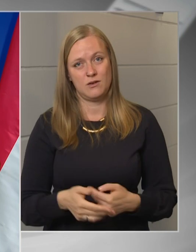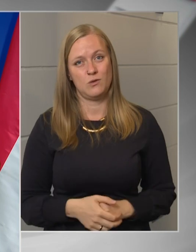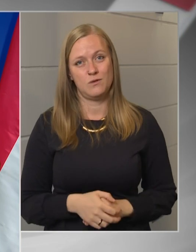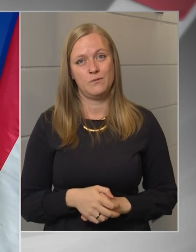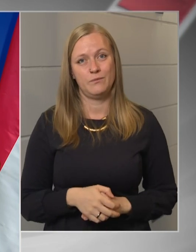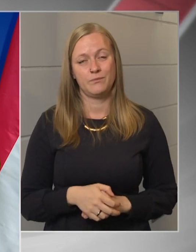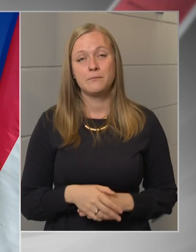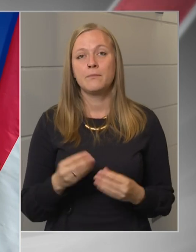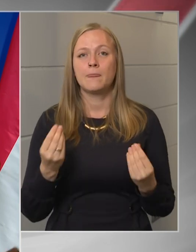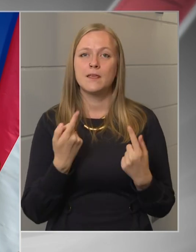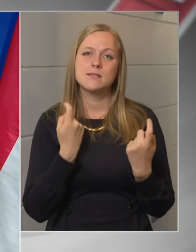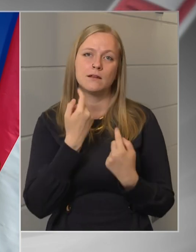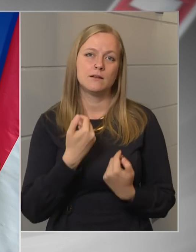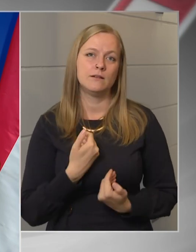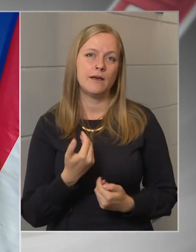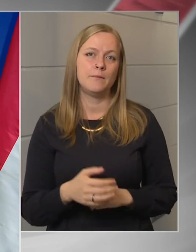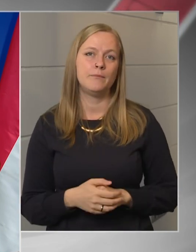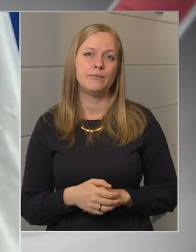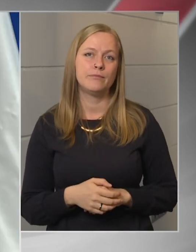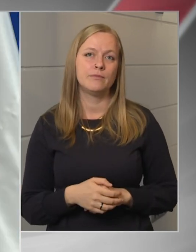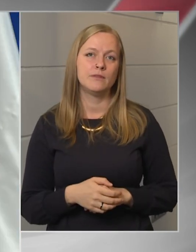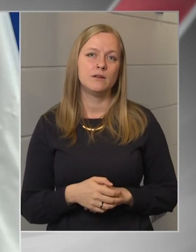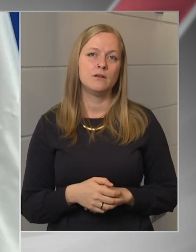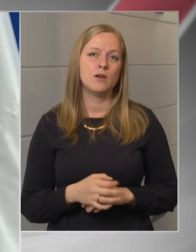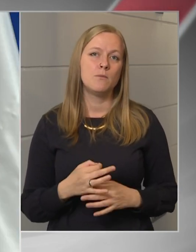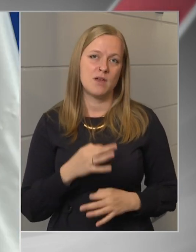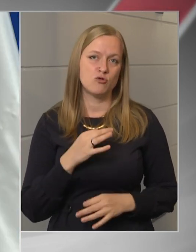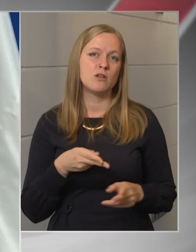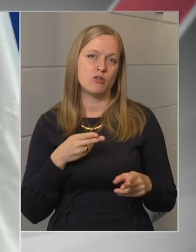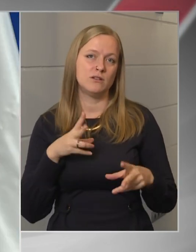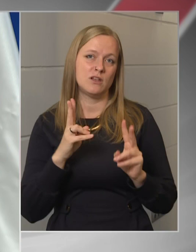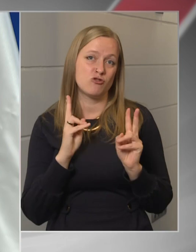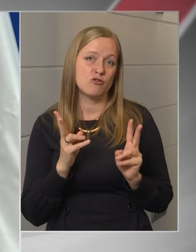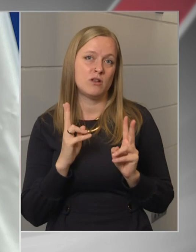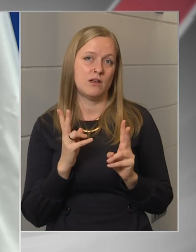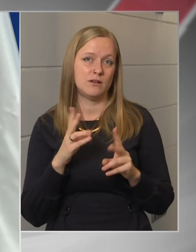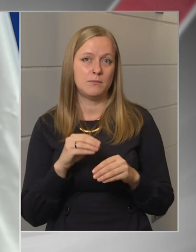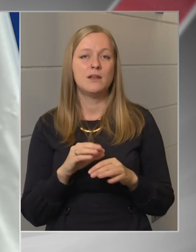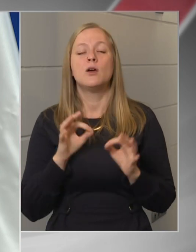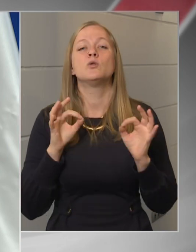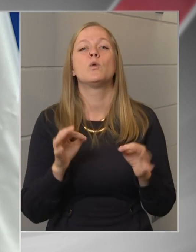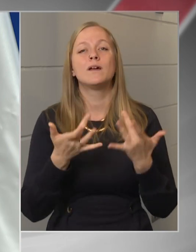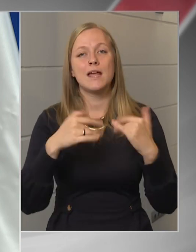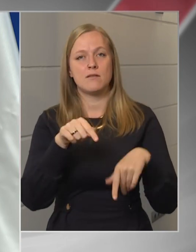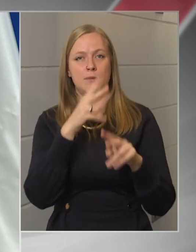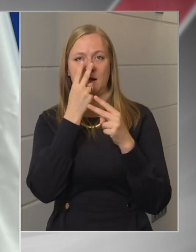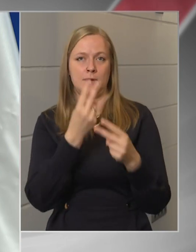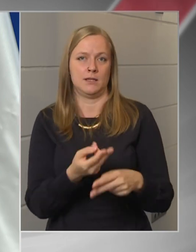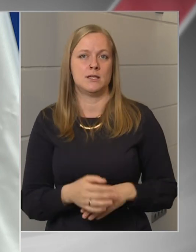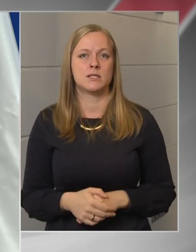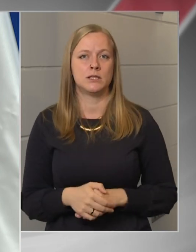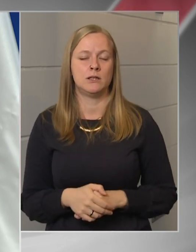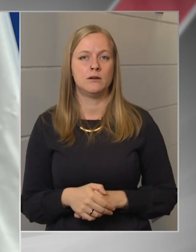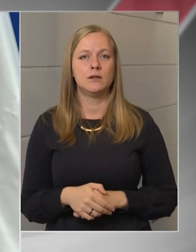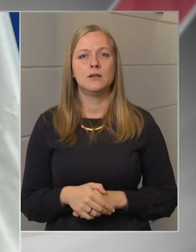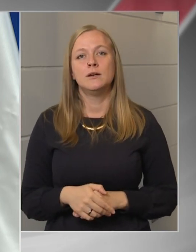mert ez szerintem becsületsértést is megvalósíthat, attól függ konkrét helyzetben kell megítélni, tehát túl